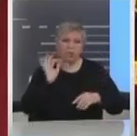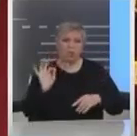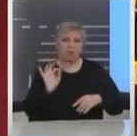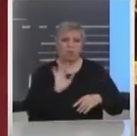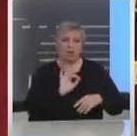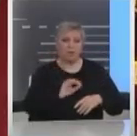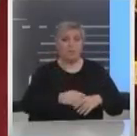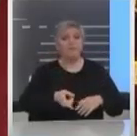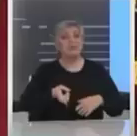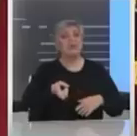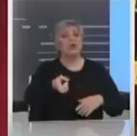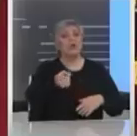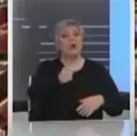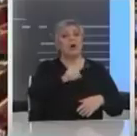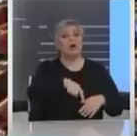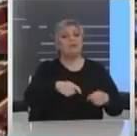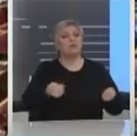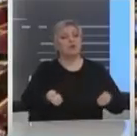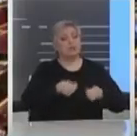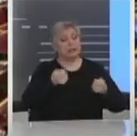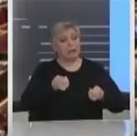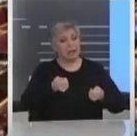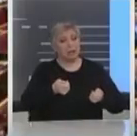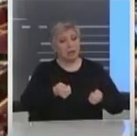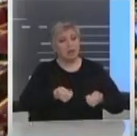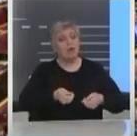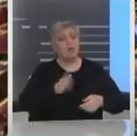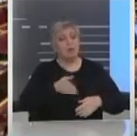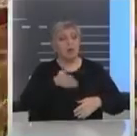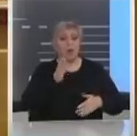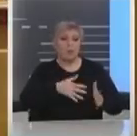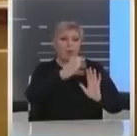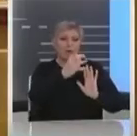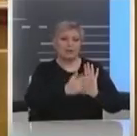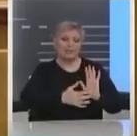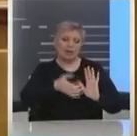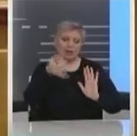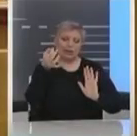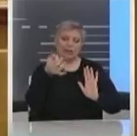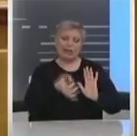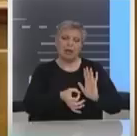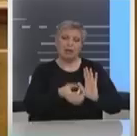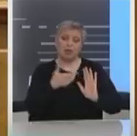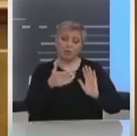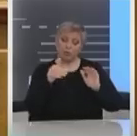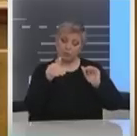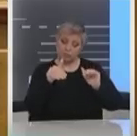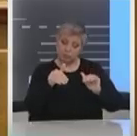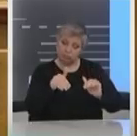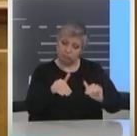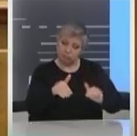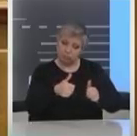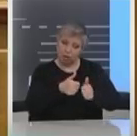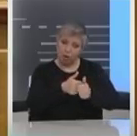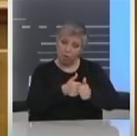σε άψογη. Πρέπει να προσθέσω χριστιανική γλώσσα. Πολύ ενδιαφέρουσα η γλώσσα που χρησιμοποίησε